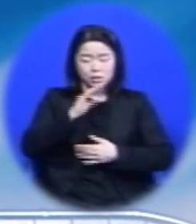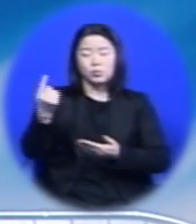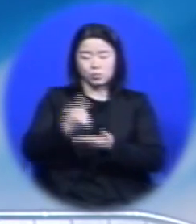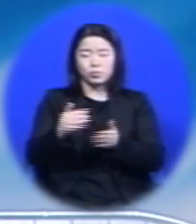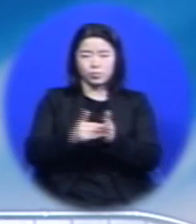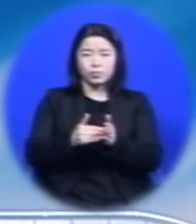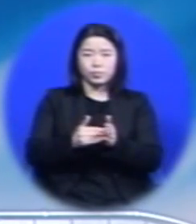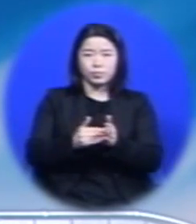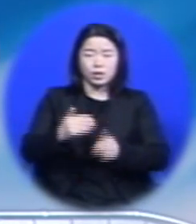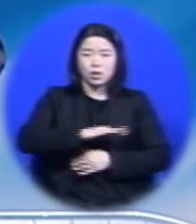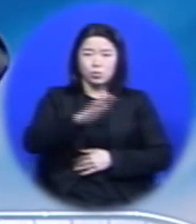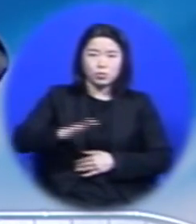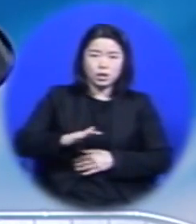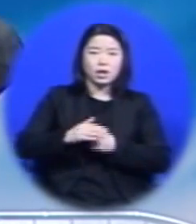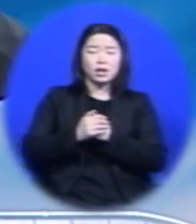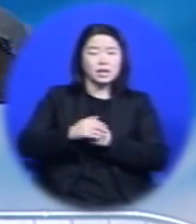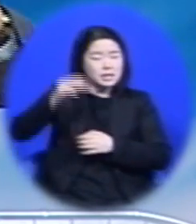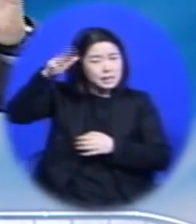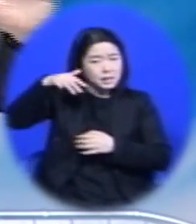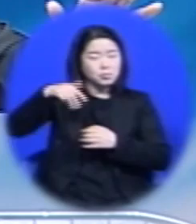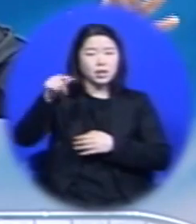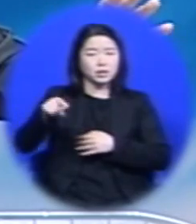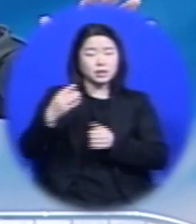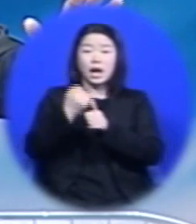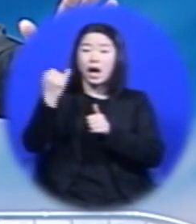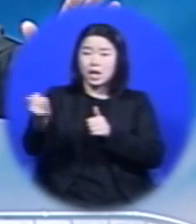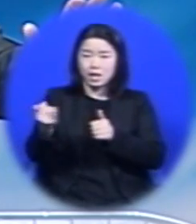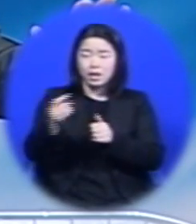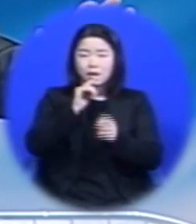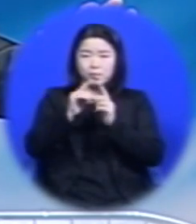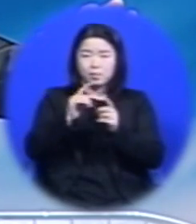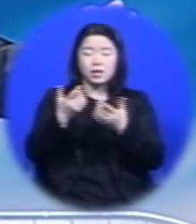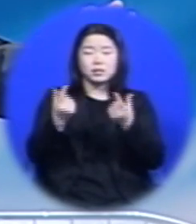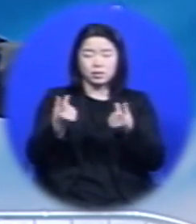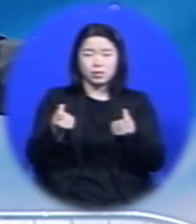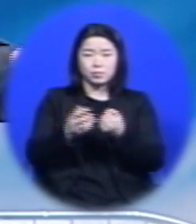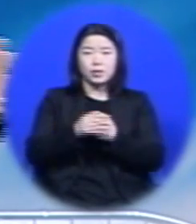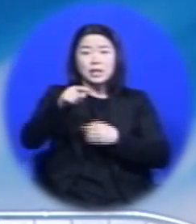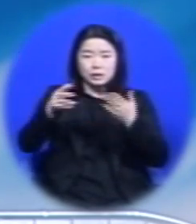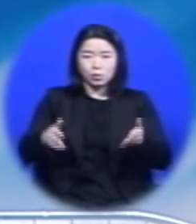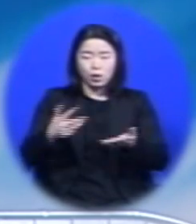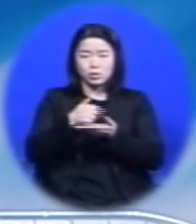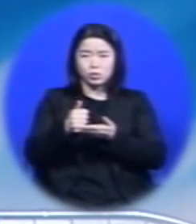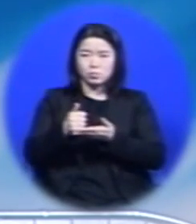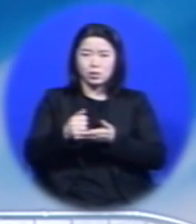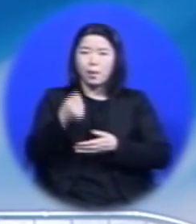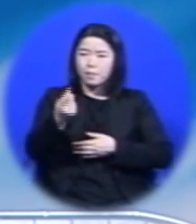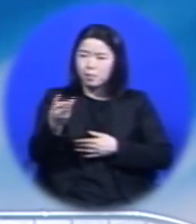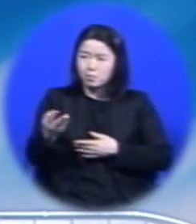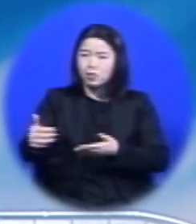오셨어요 우리가 치매 들린 그 내 이야기처럼 그동안 주님을 몇 번도